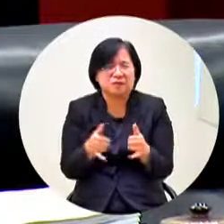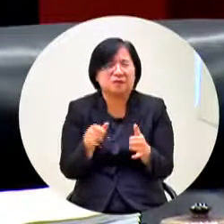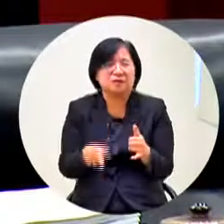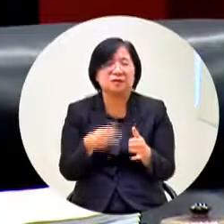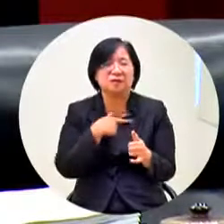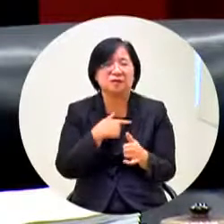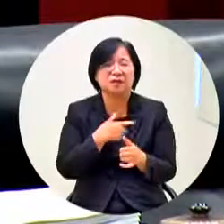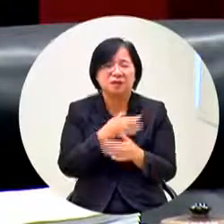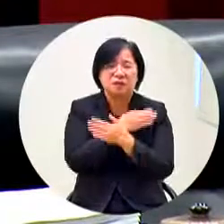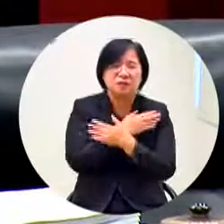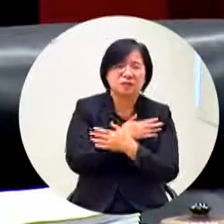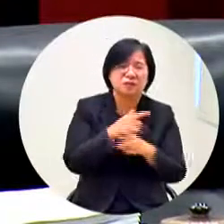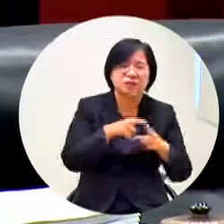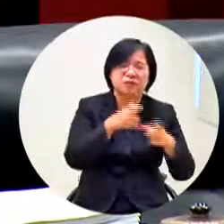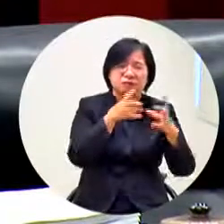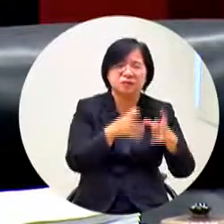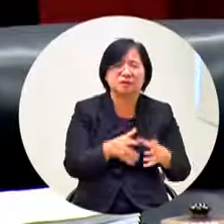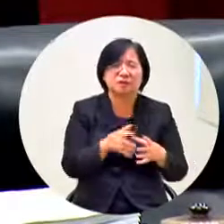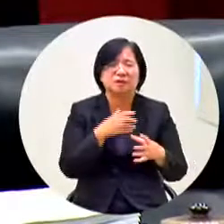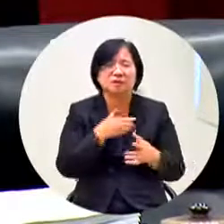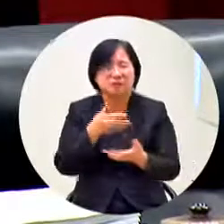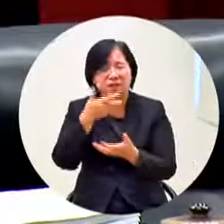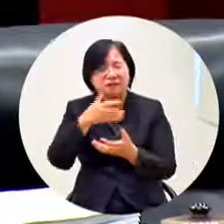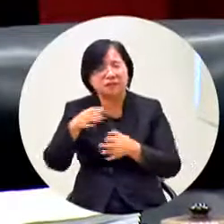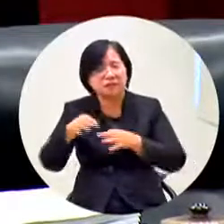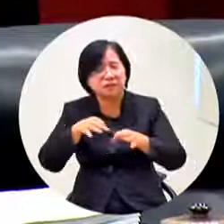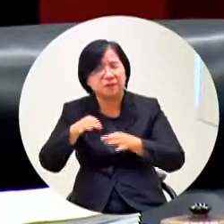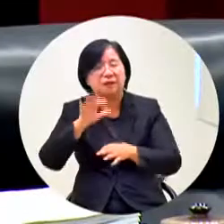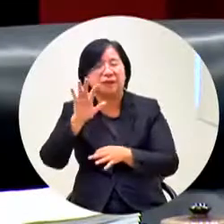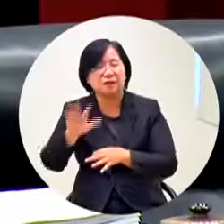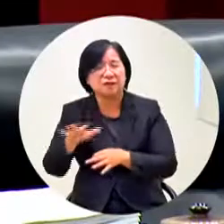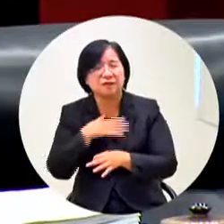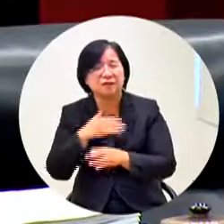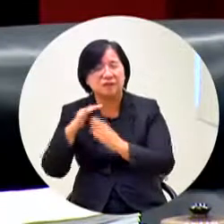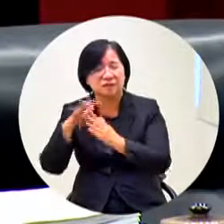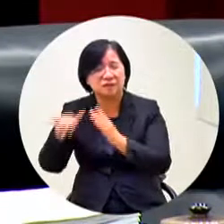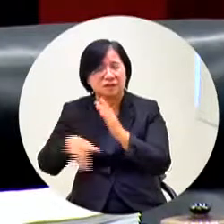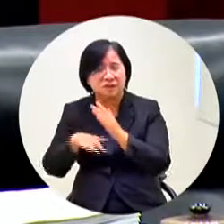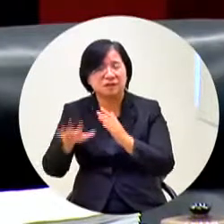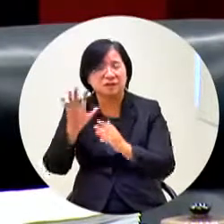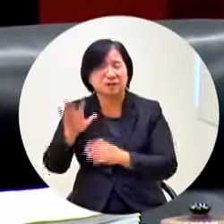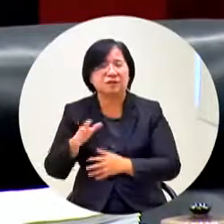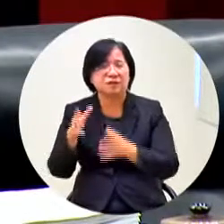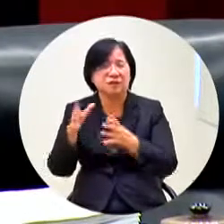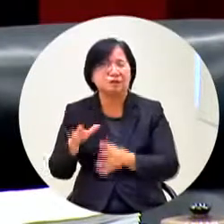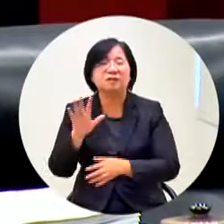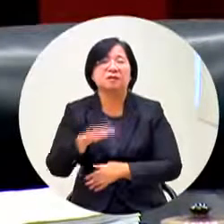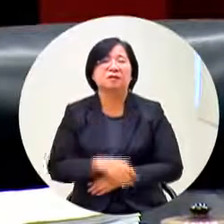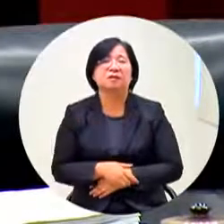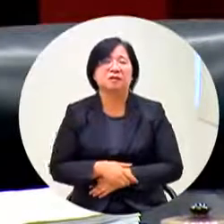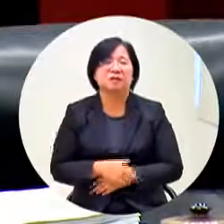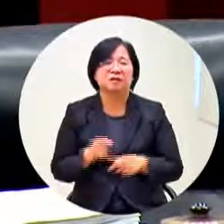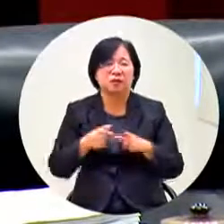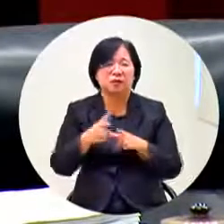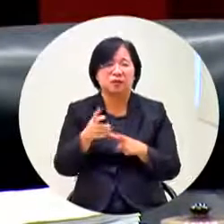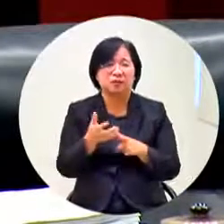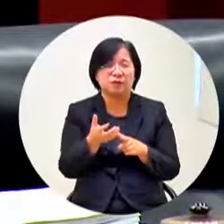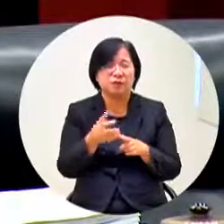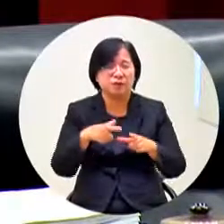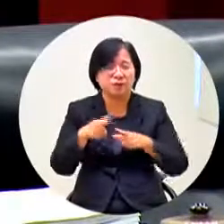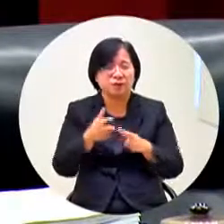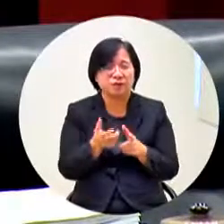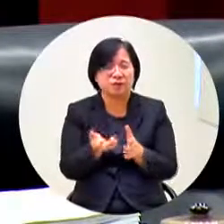饮或者是市场，所以我们希望说是不是能把这个公园往内退缩，然后变成这么